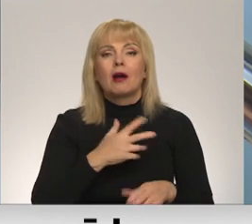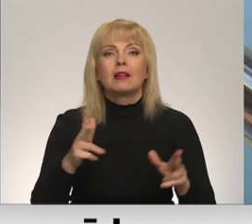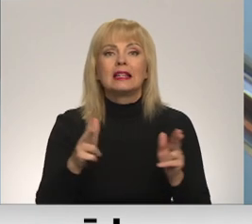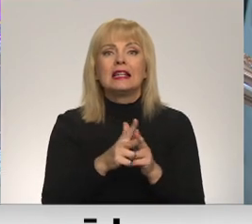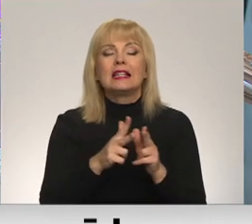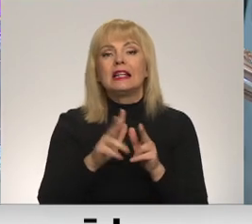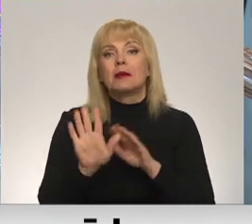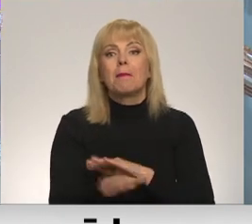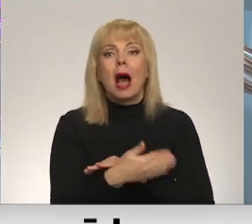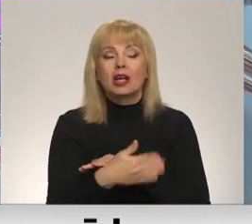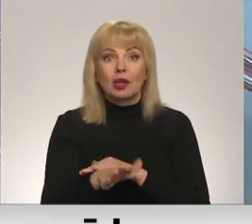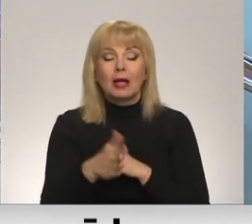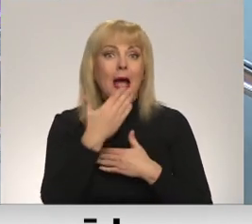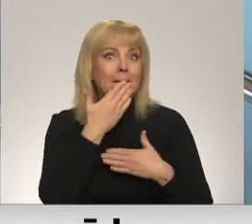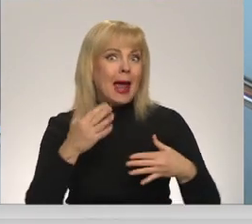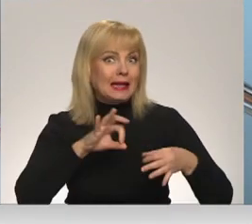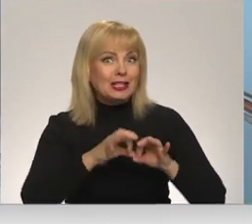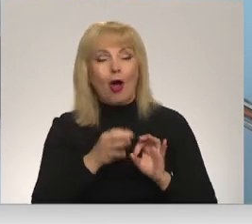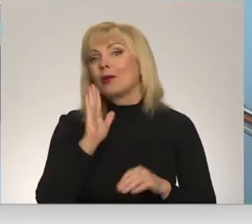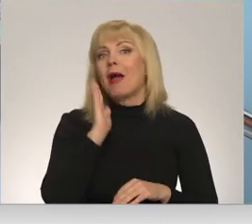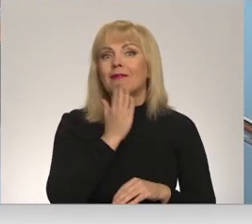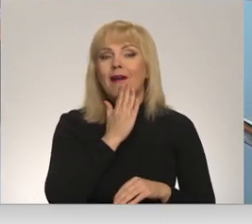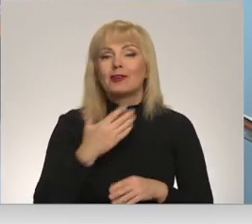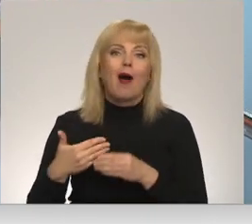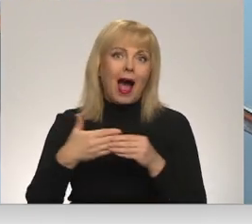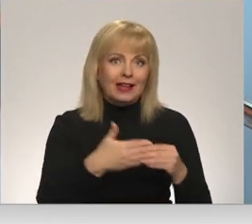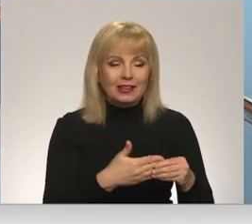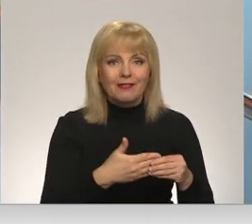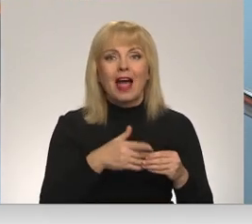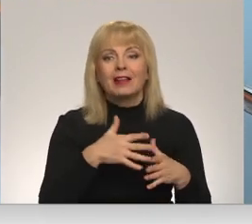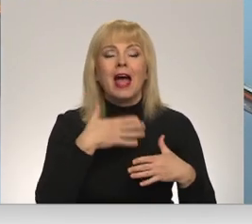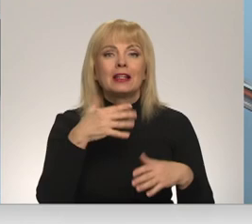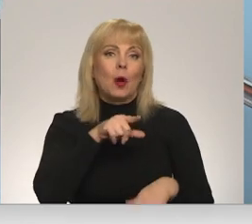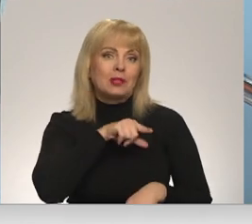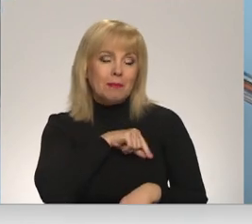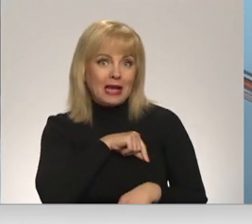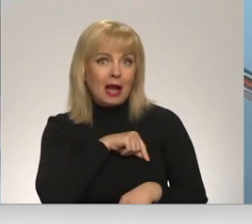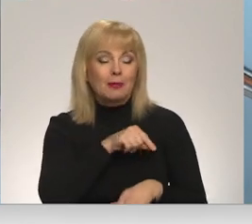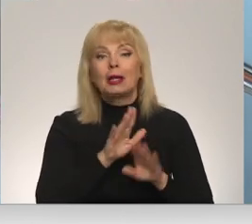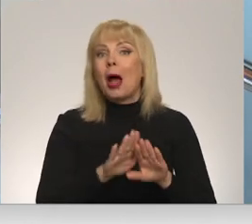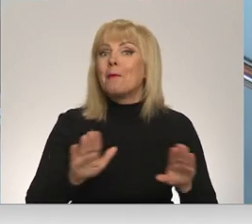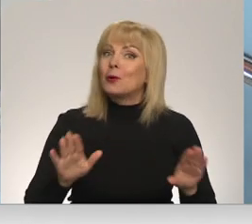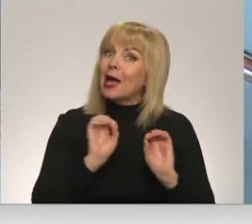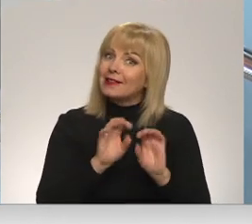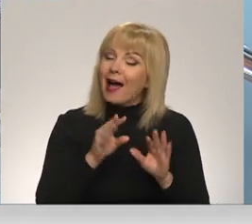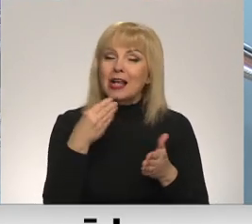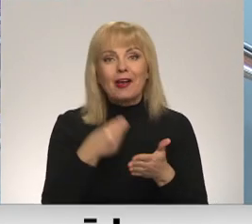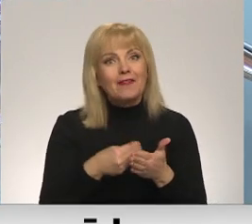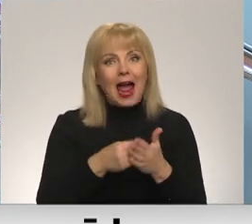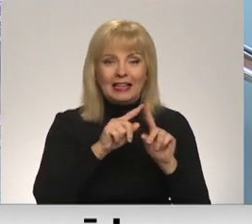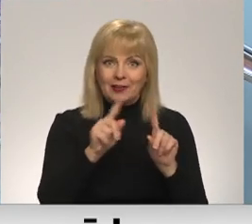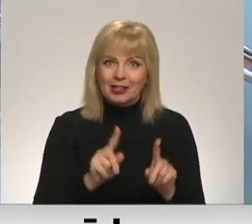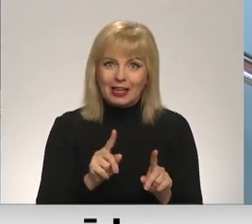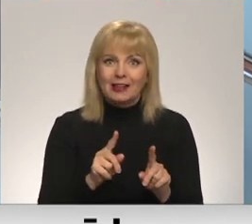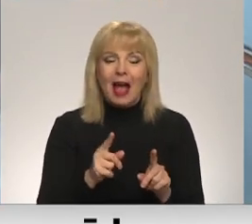basketbolā. No pēdējās olimpiādas vasarā uz Latviju atceļojušas daudz piesprādīts, bet muzejā stāsta, ka vērtīgākās lietas ir